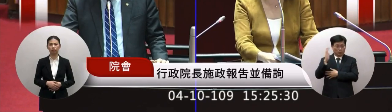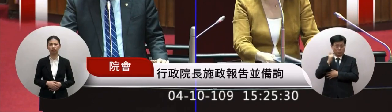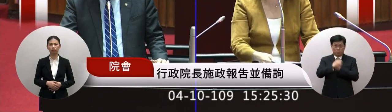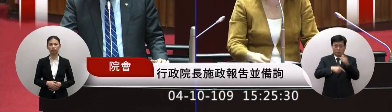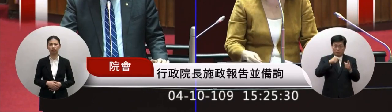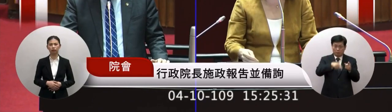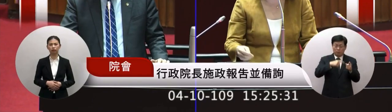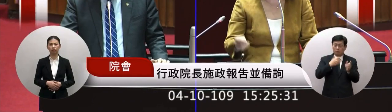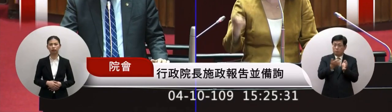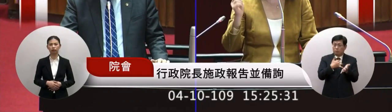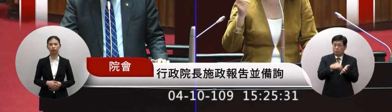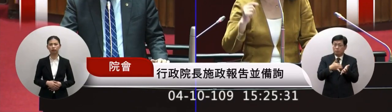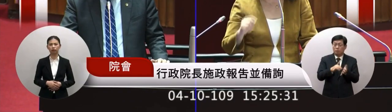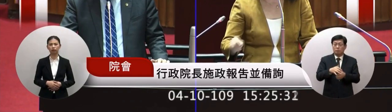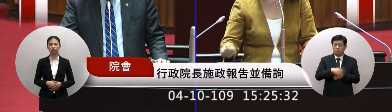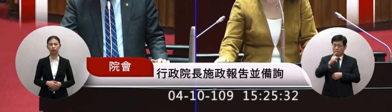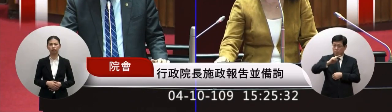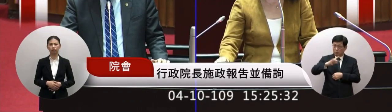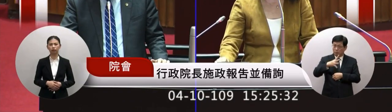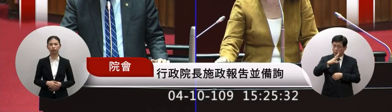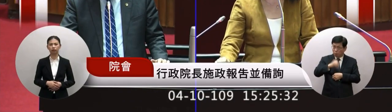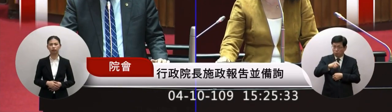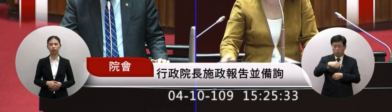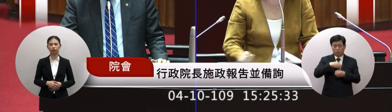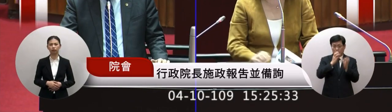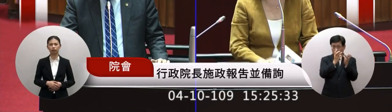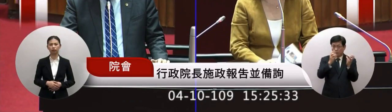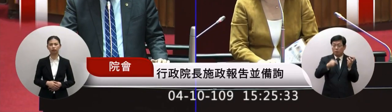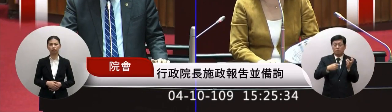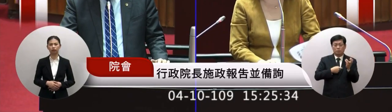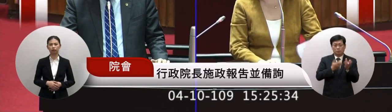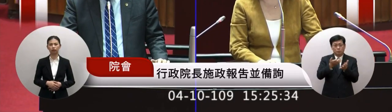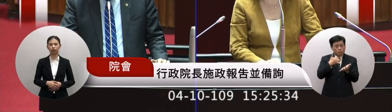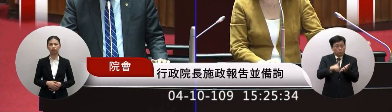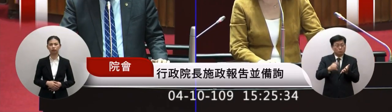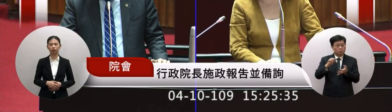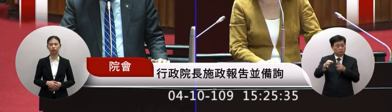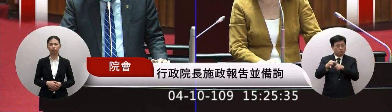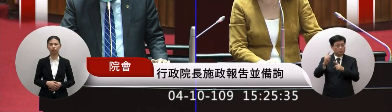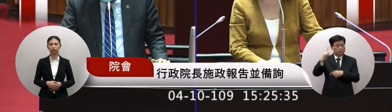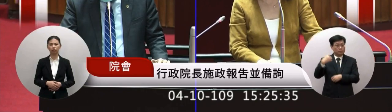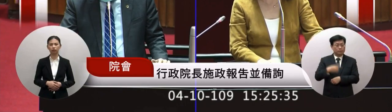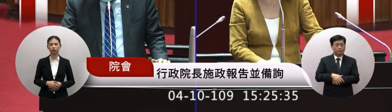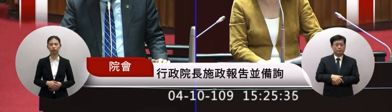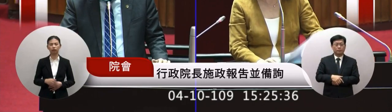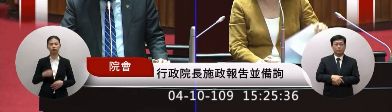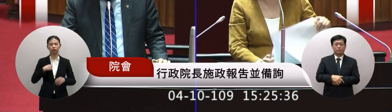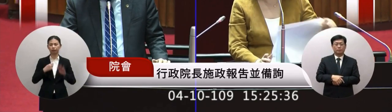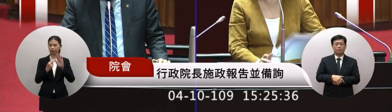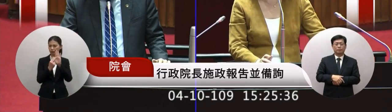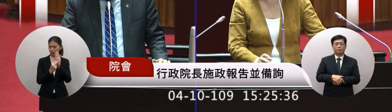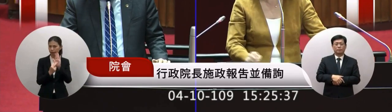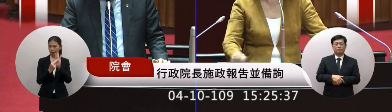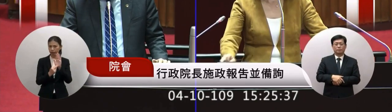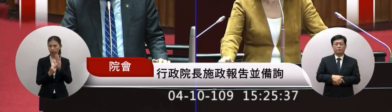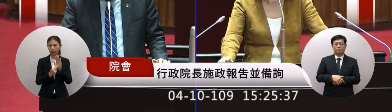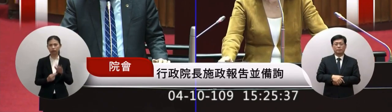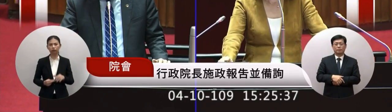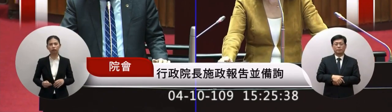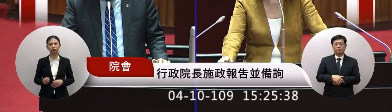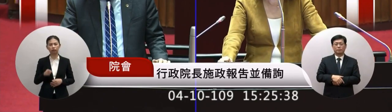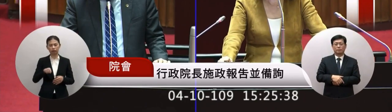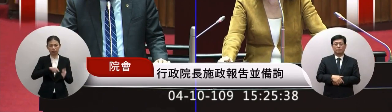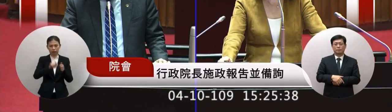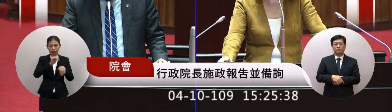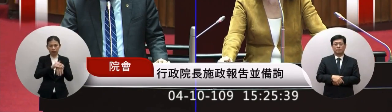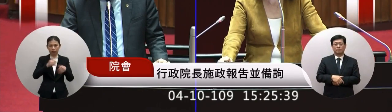购的这个预算呢、啊？这个1500万颗的奎宁的采购的预算，还有它的来源是从哪里来的？ 跟委员说明，所有专家